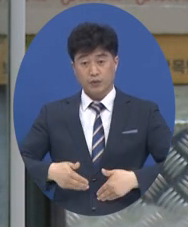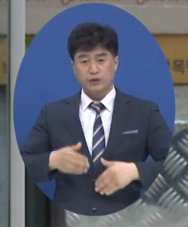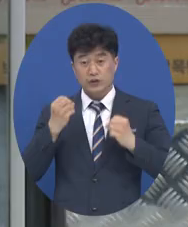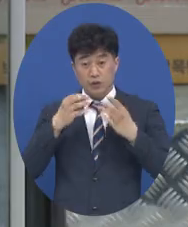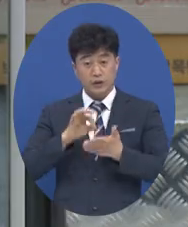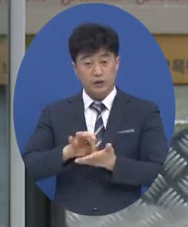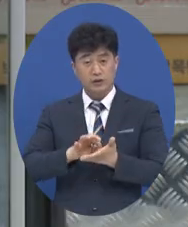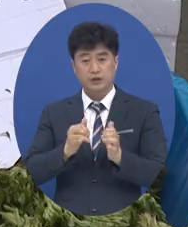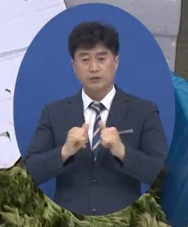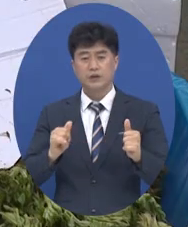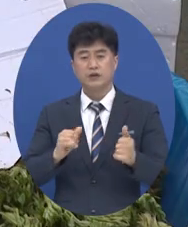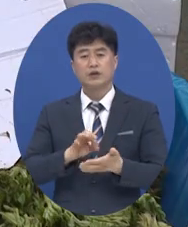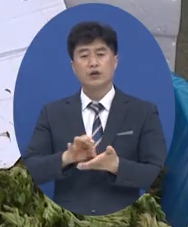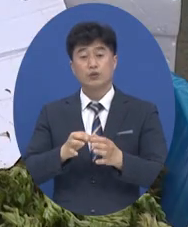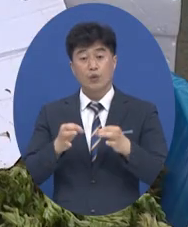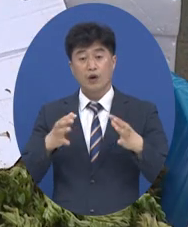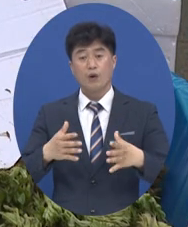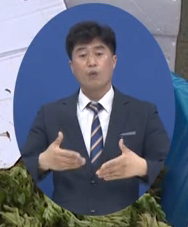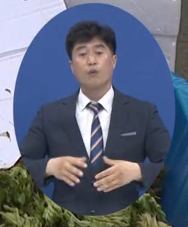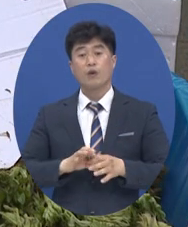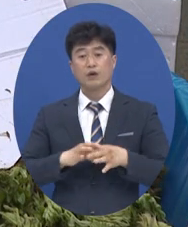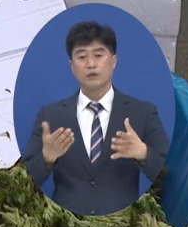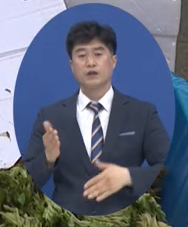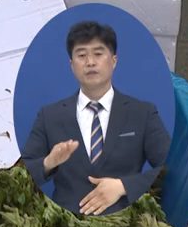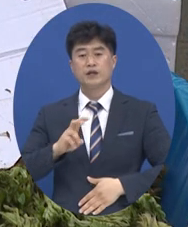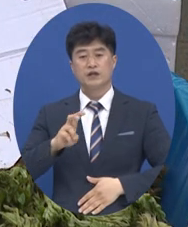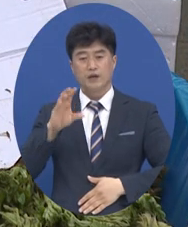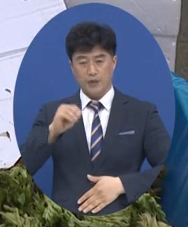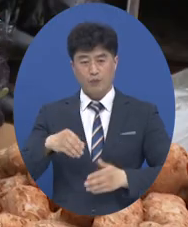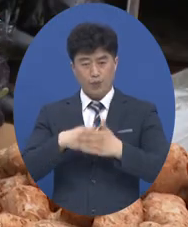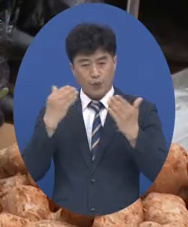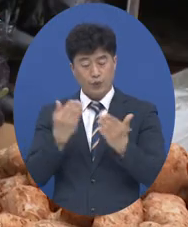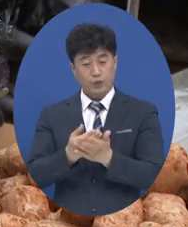이용자는 사용 기간에 제한은 없지만 20만 원 모두